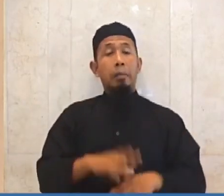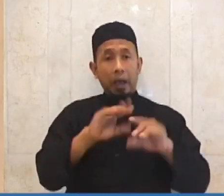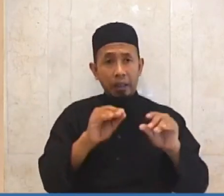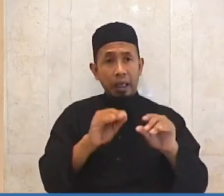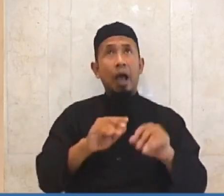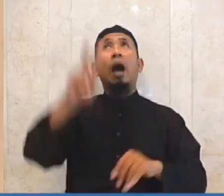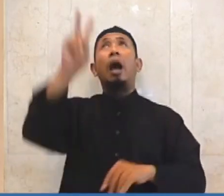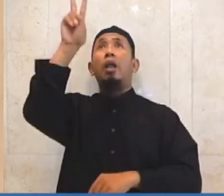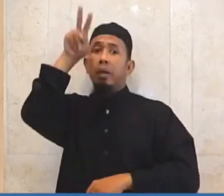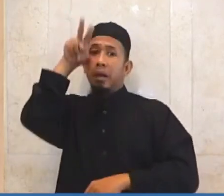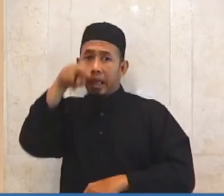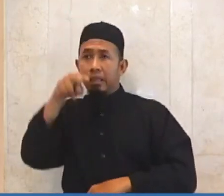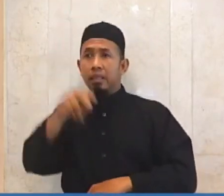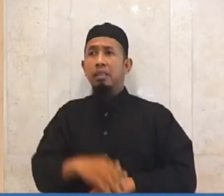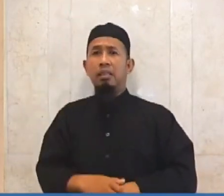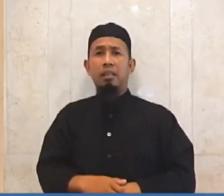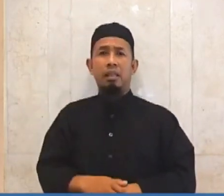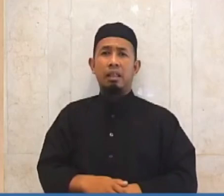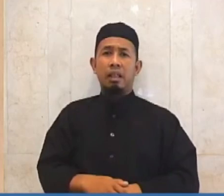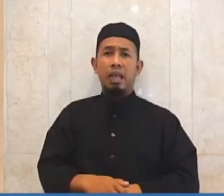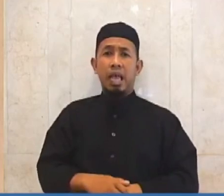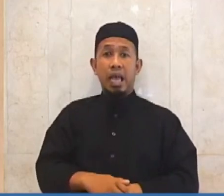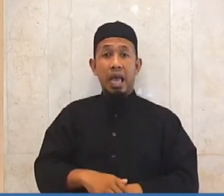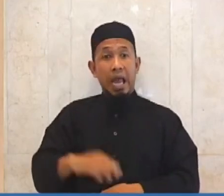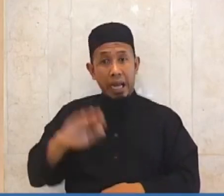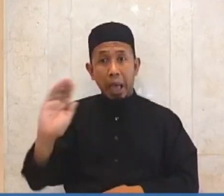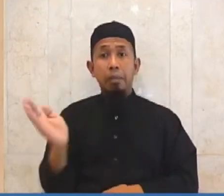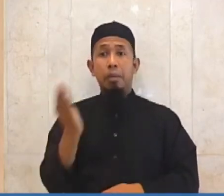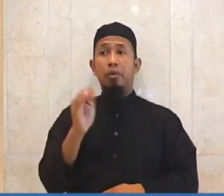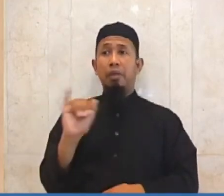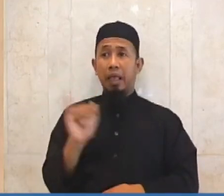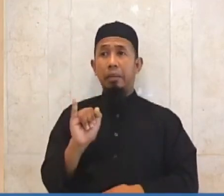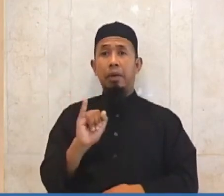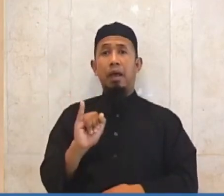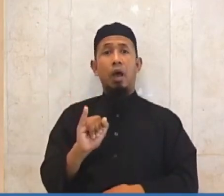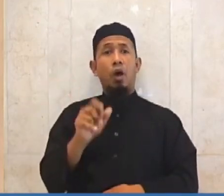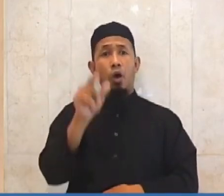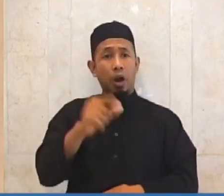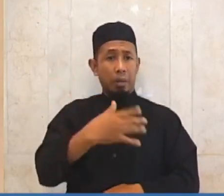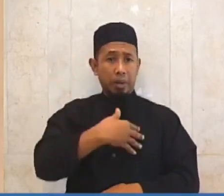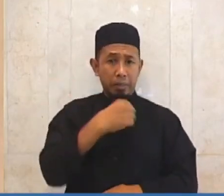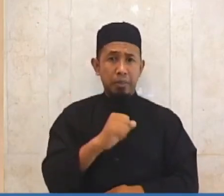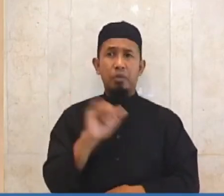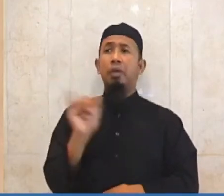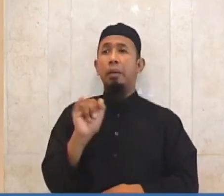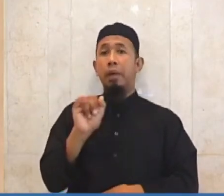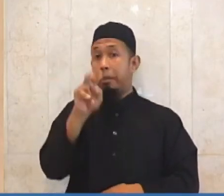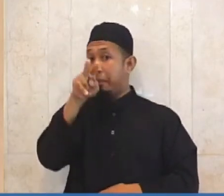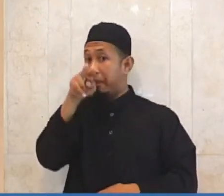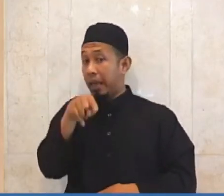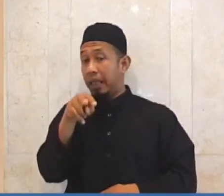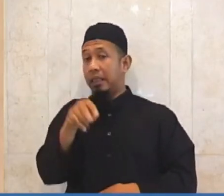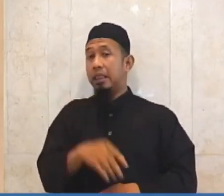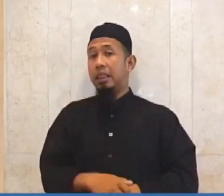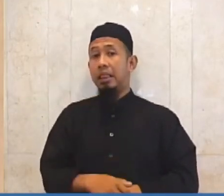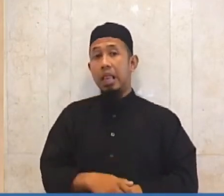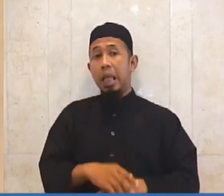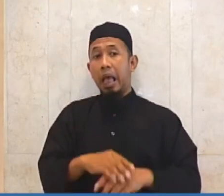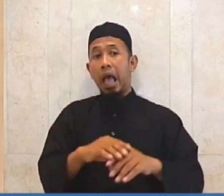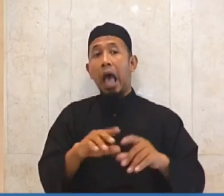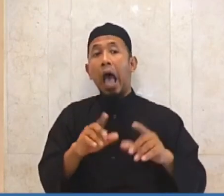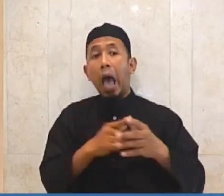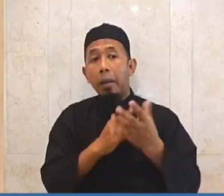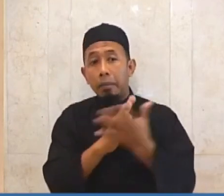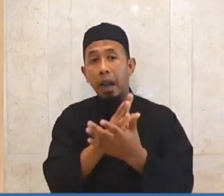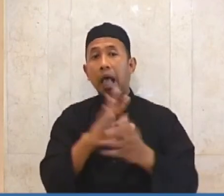rasulnya begitu pula orang-orang beriman akan menyaksikan pekerjaan mereka wasuna kemudian